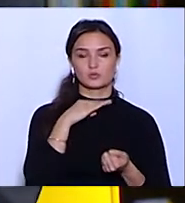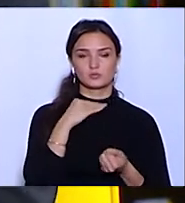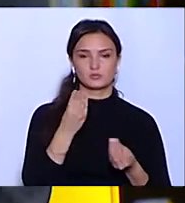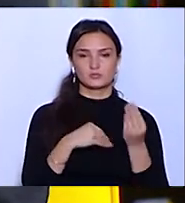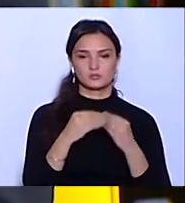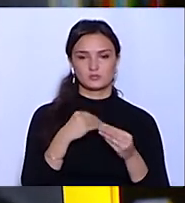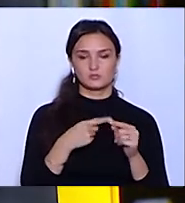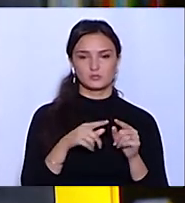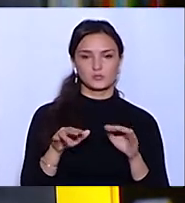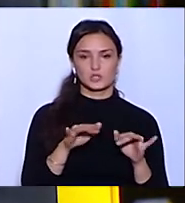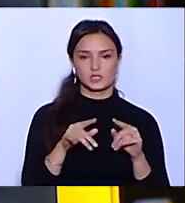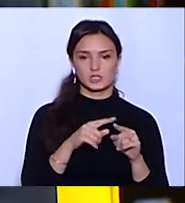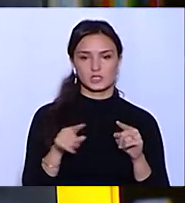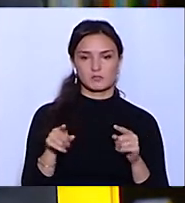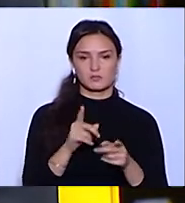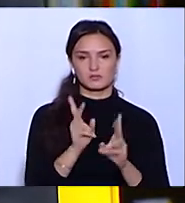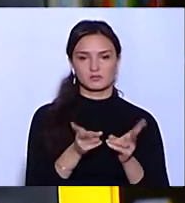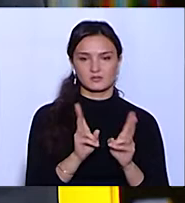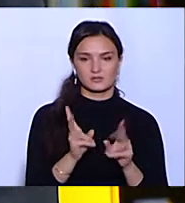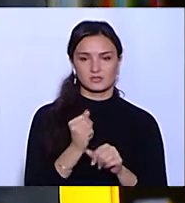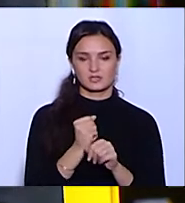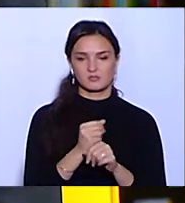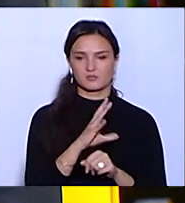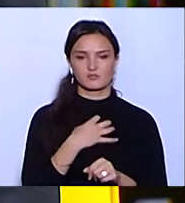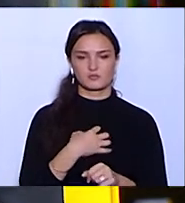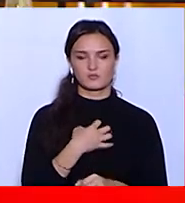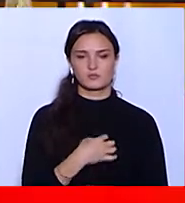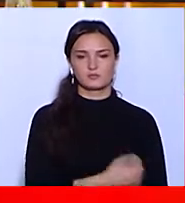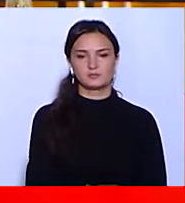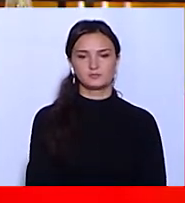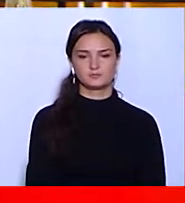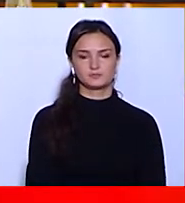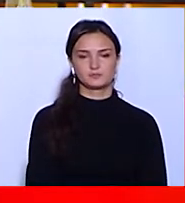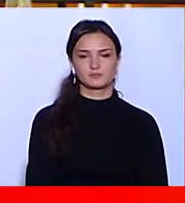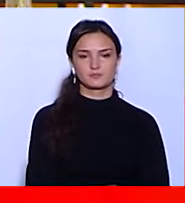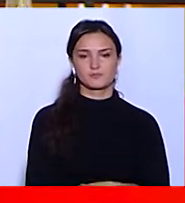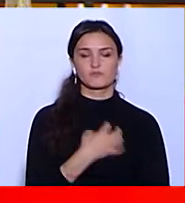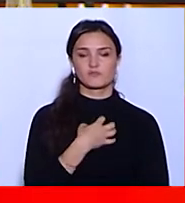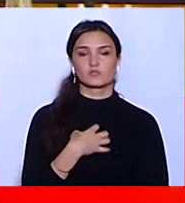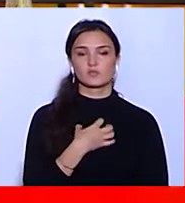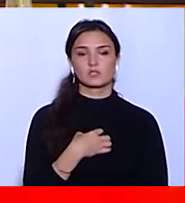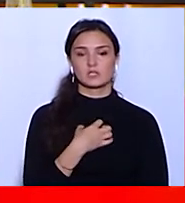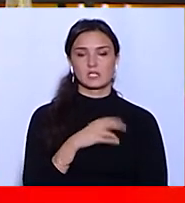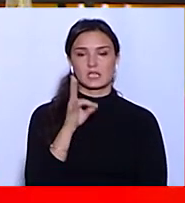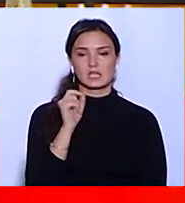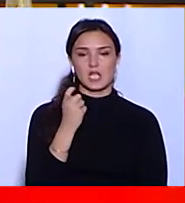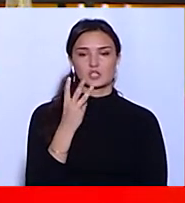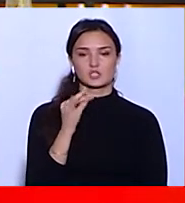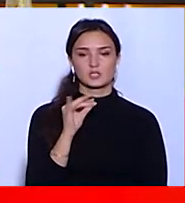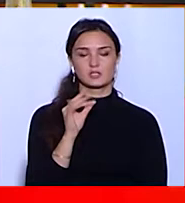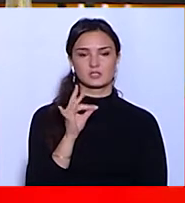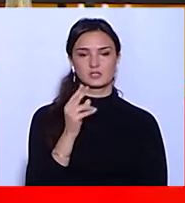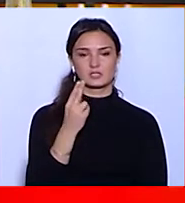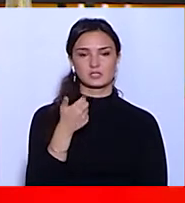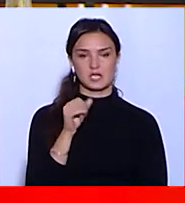დამუშავების, ანუ პროცესირების მეთოდი, რომელზედაც ლაპარაკობენ ხოლმე. მნიშვნელოვანია, როგორც კი ხარით, ადვილად შეთვისებად ნახშირწყლები, ამიტომ